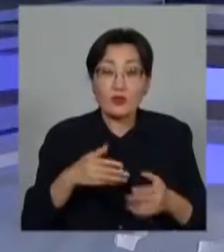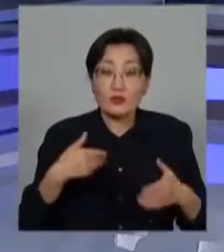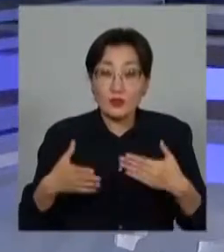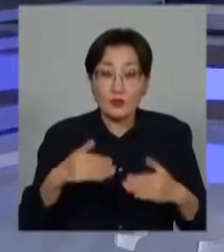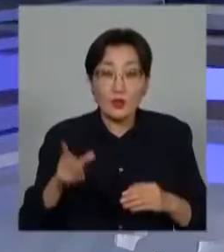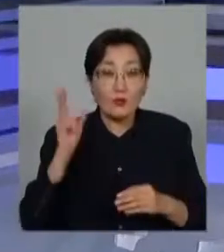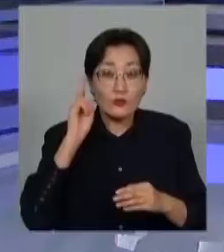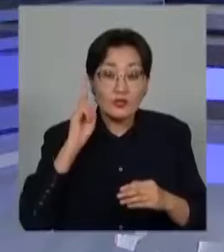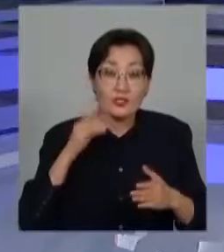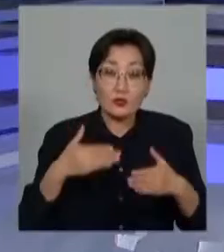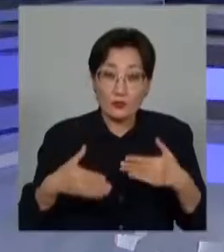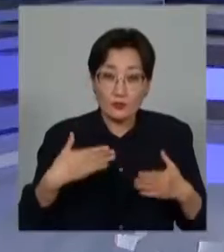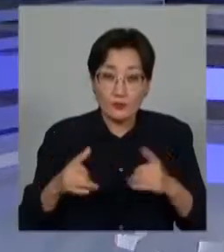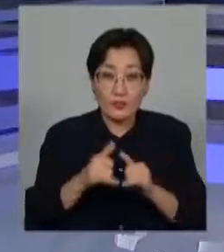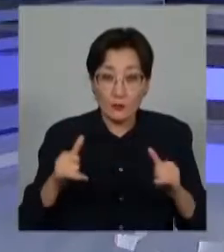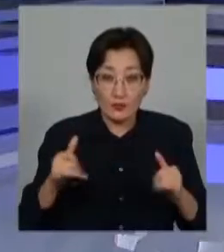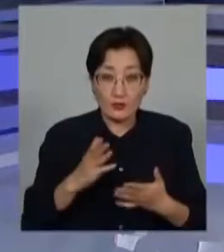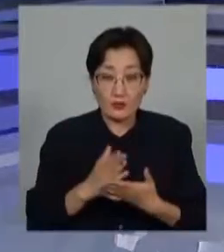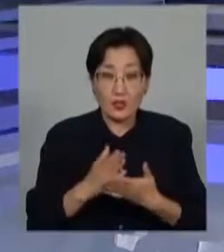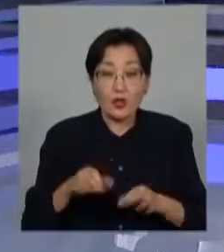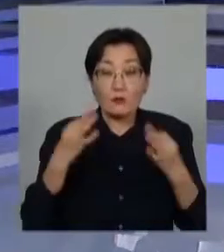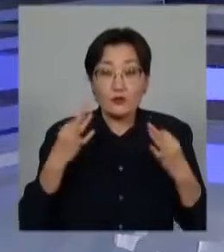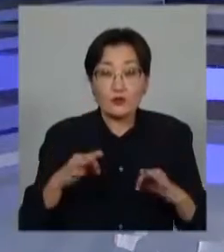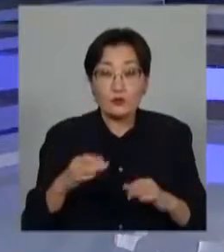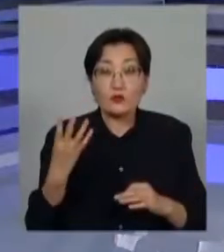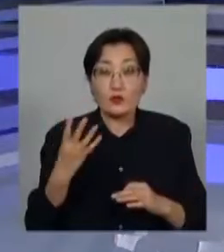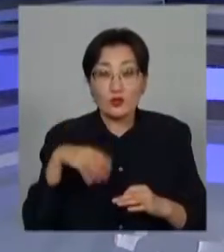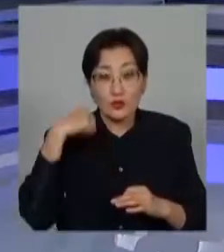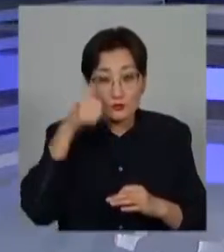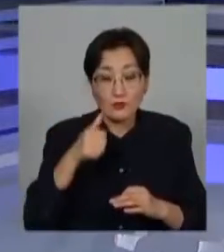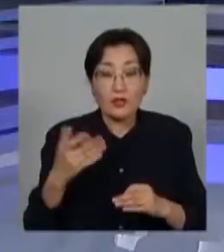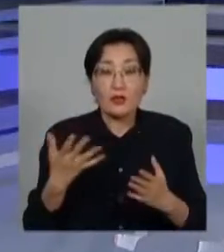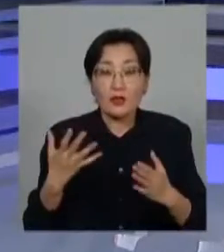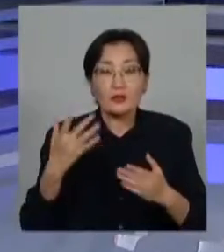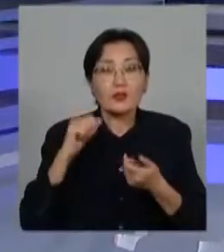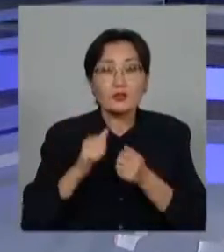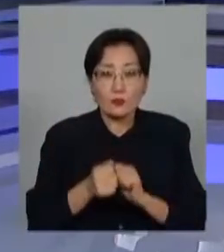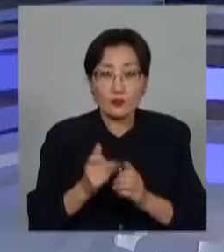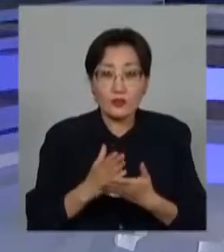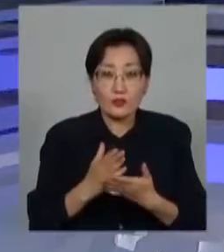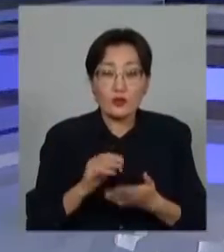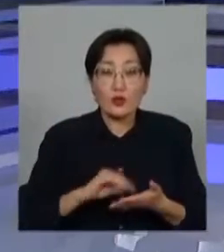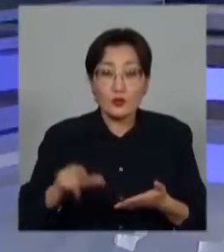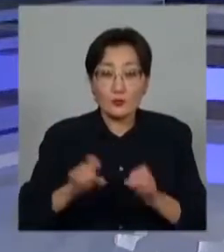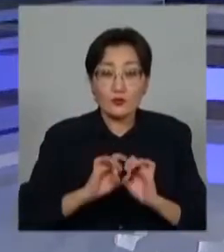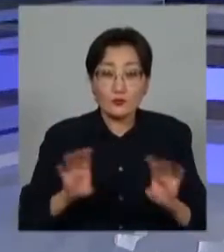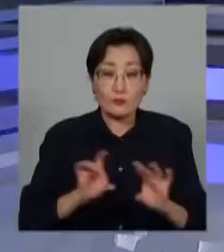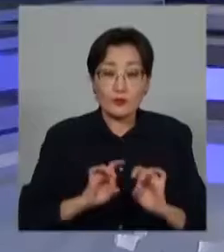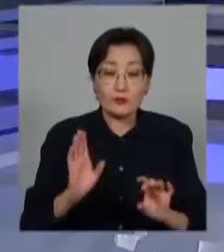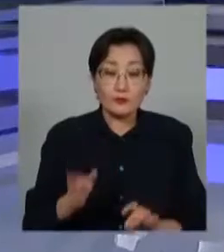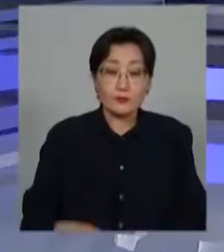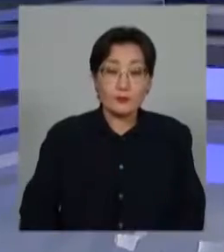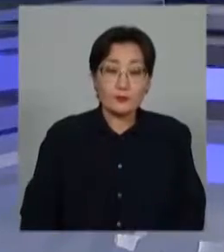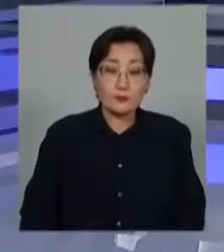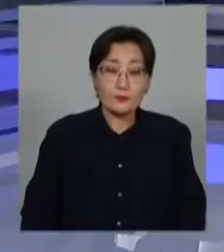мен дипломатиялық қарым-қатынастар дамыды. Егемендіктің 4-ші жылы тағы несімен есте қалды? Қайрат Советбекұлы шолу жасап